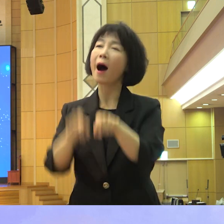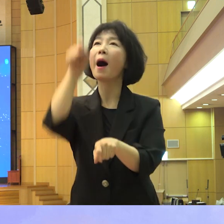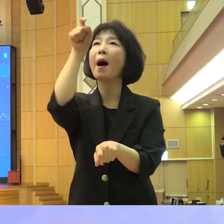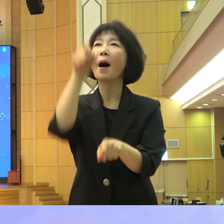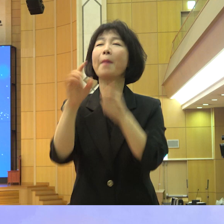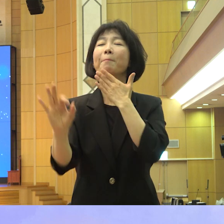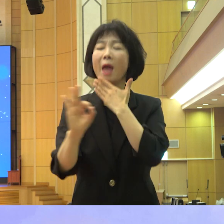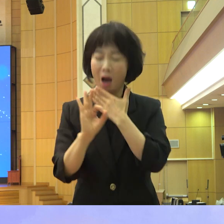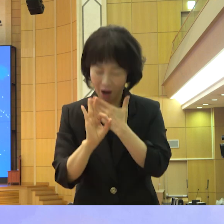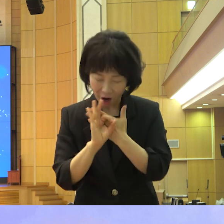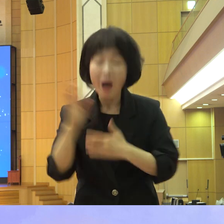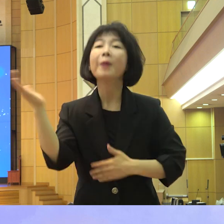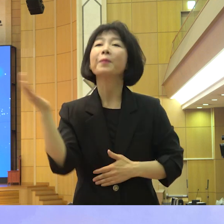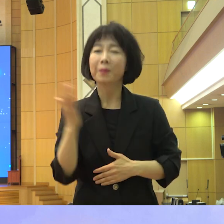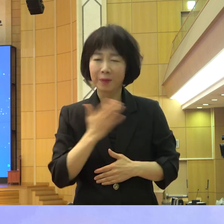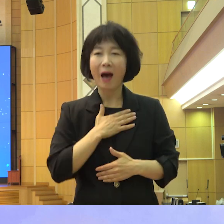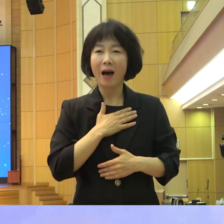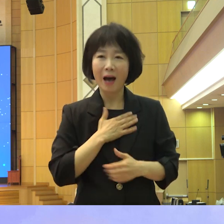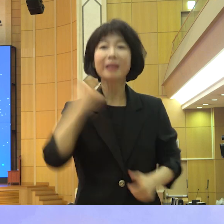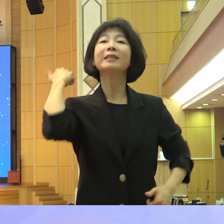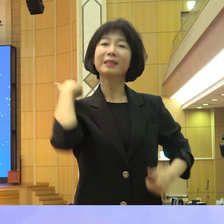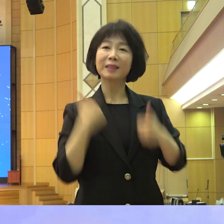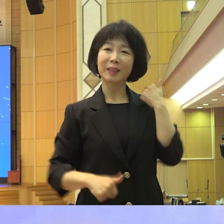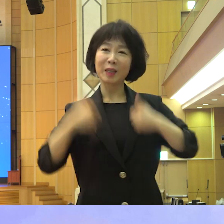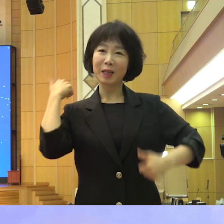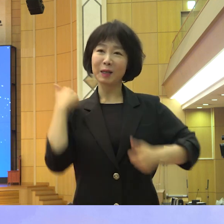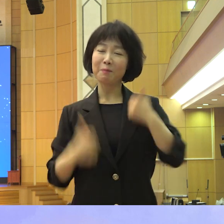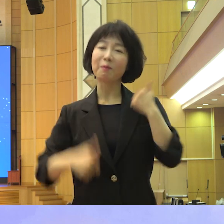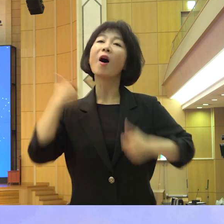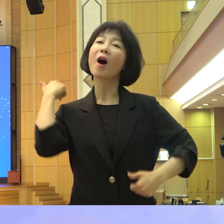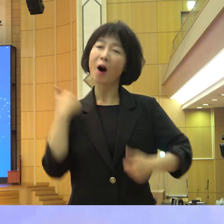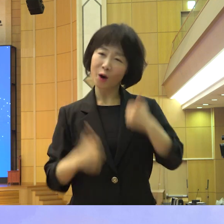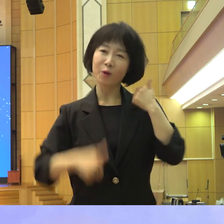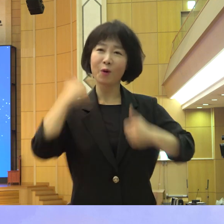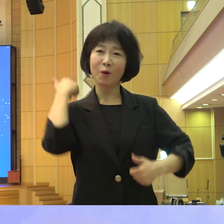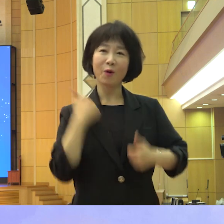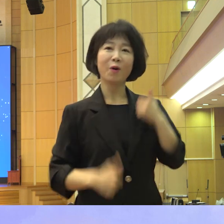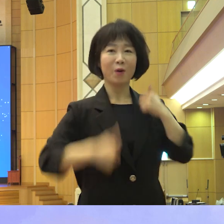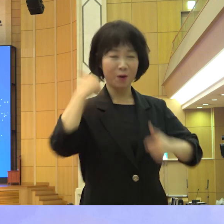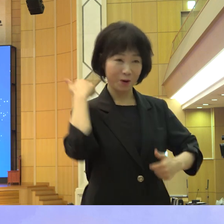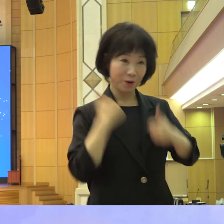예수께로 가면 나는